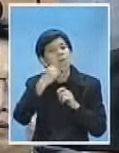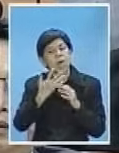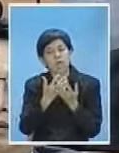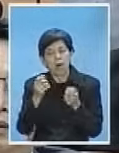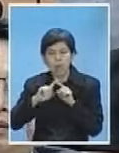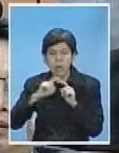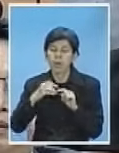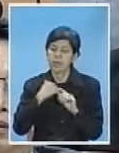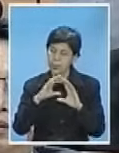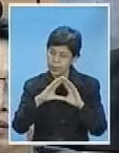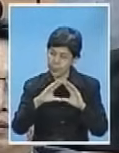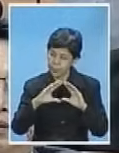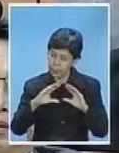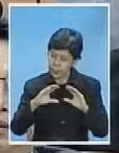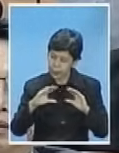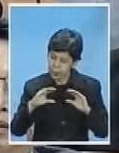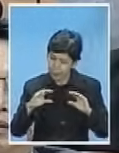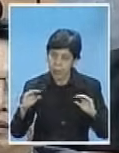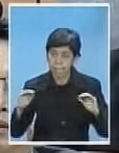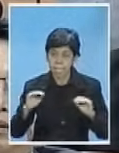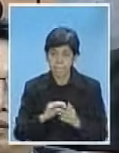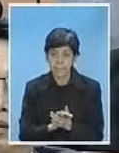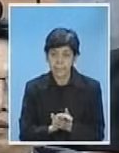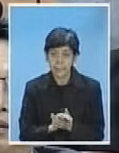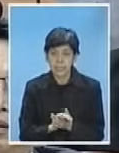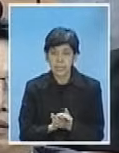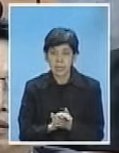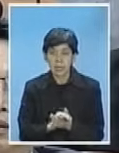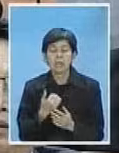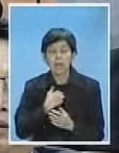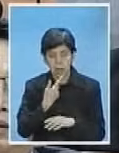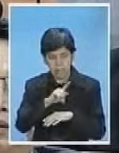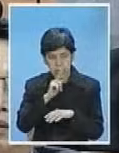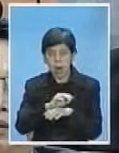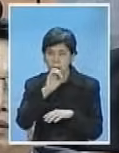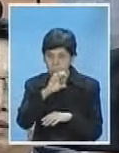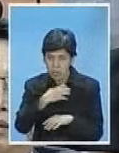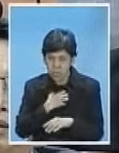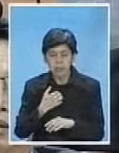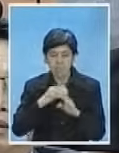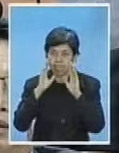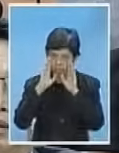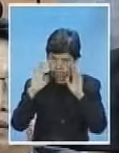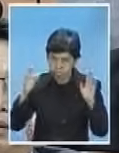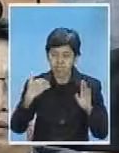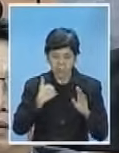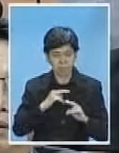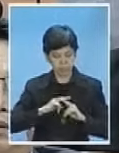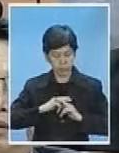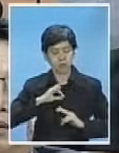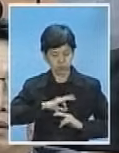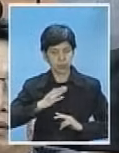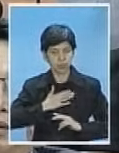ดสิ้นเพราะฉะนั้นก็เรียนท่านประธานได้ว่ามีประสบการณ์โดยตัวเ